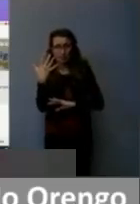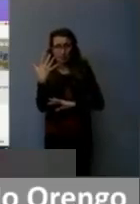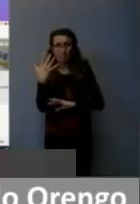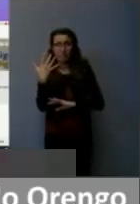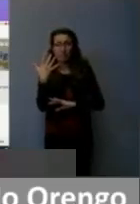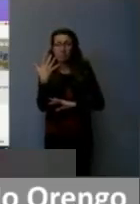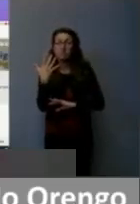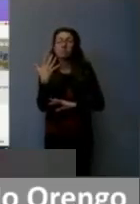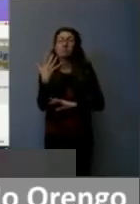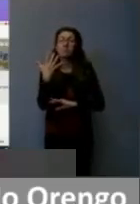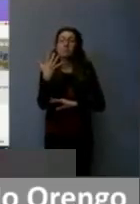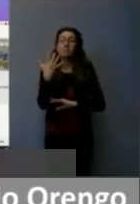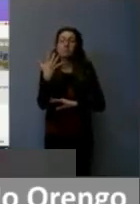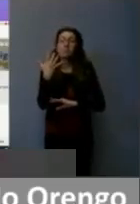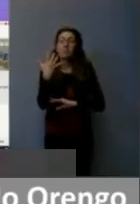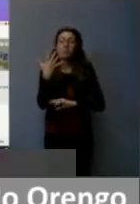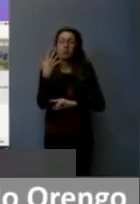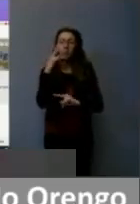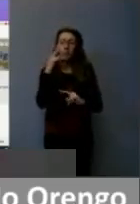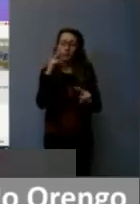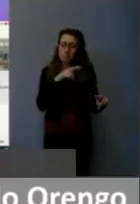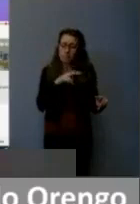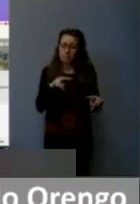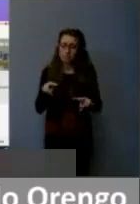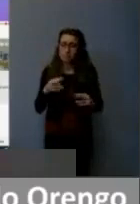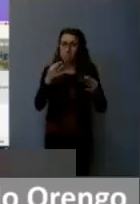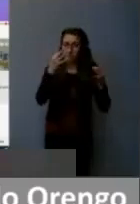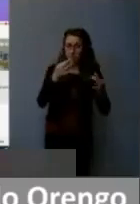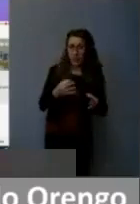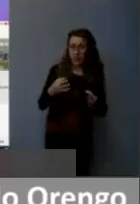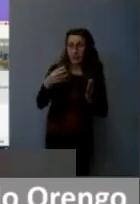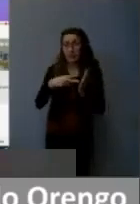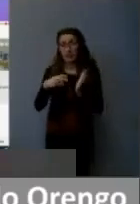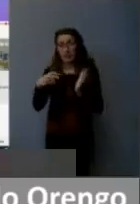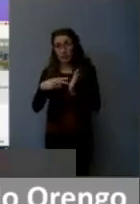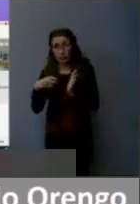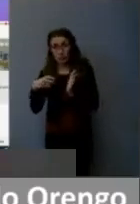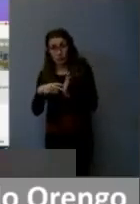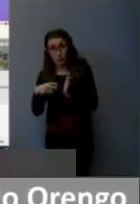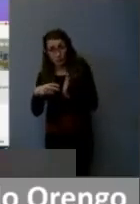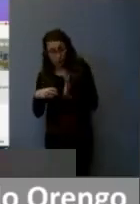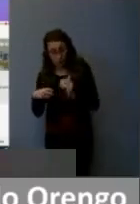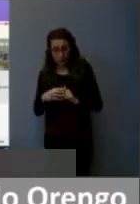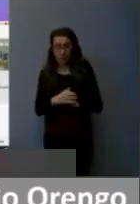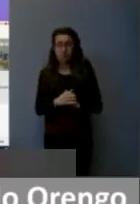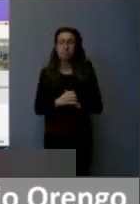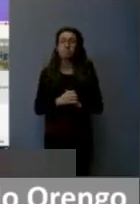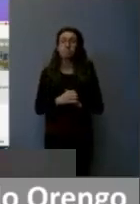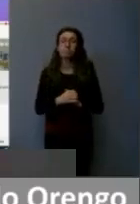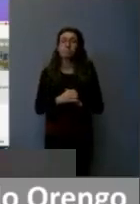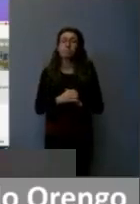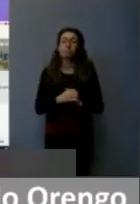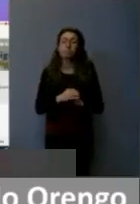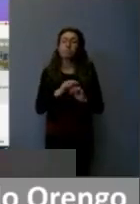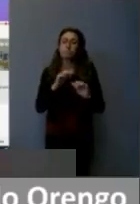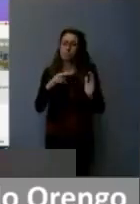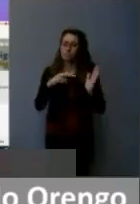accertamento e riscossione anche coattiva delle entrate